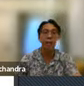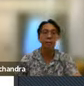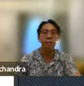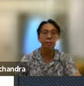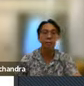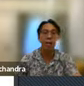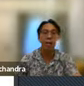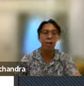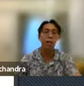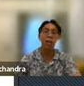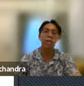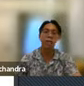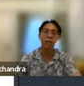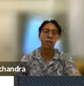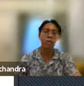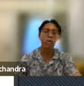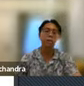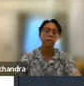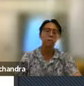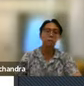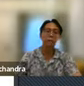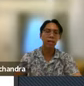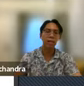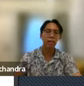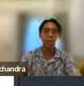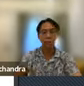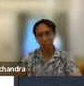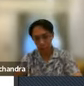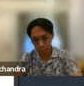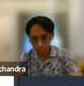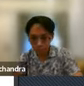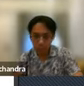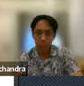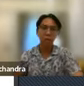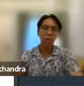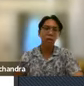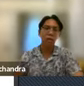bagian depan dan tidak mengganggu sirkulasi seperti itu. Next lagi.